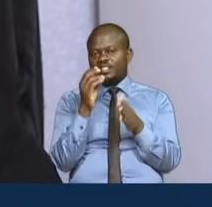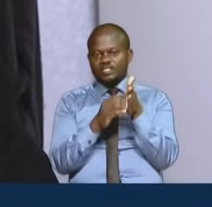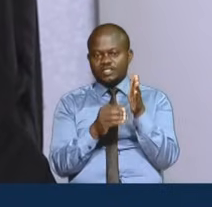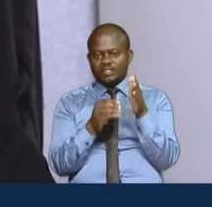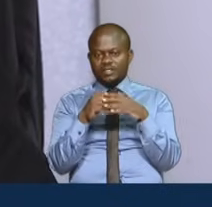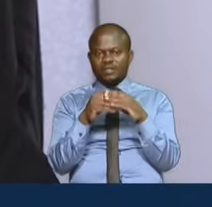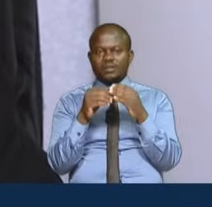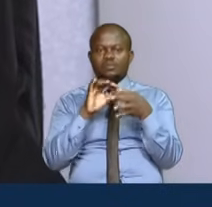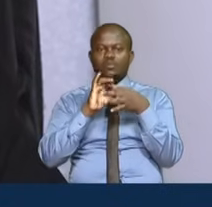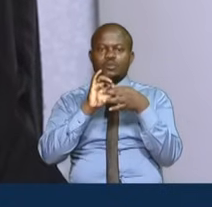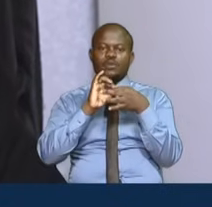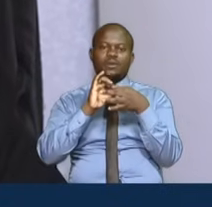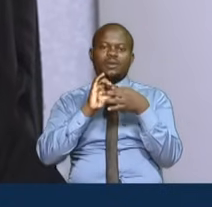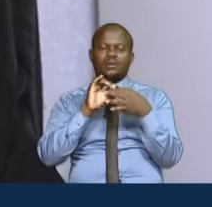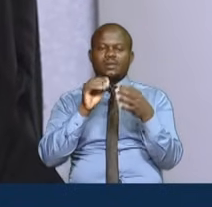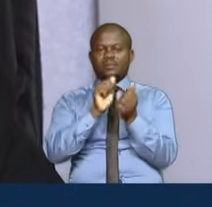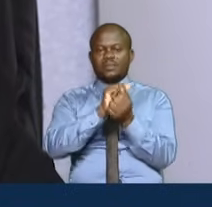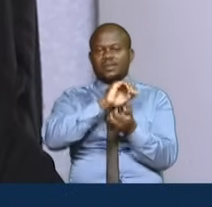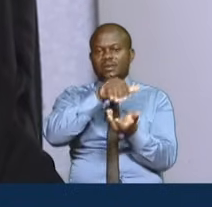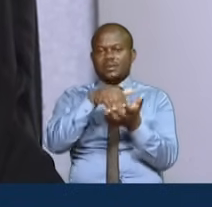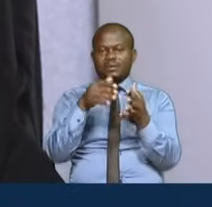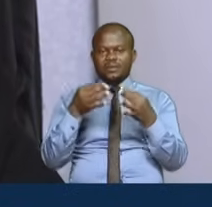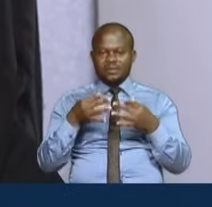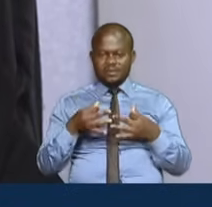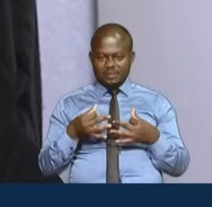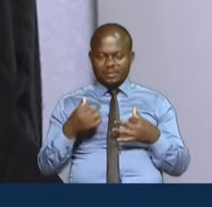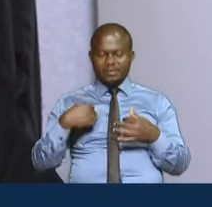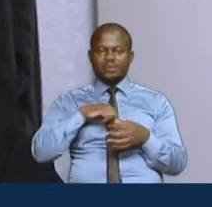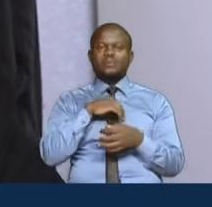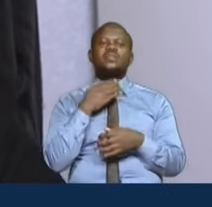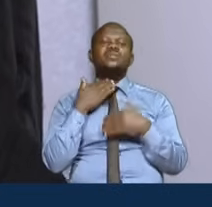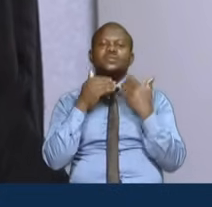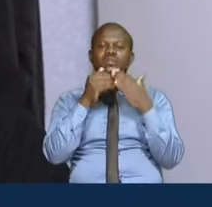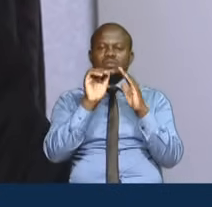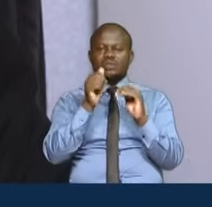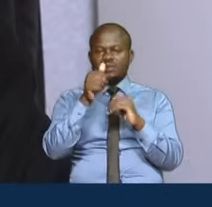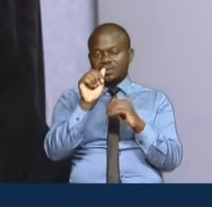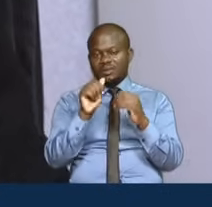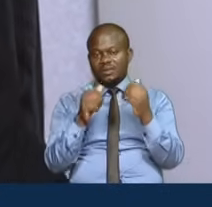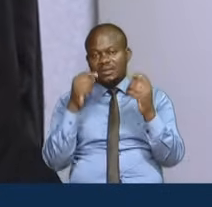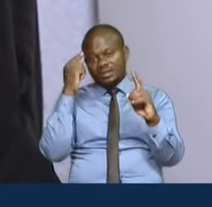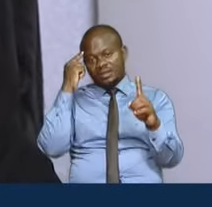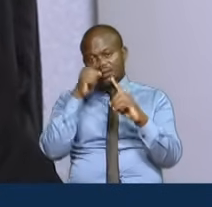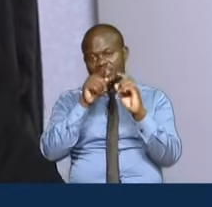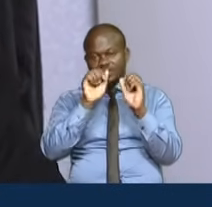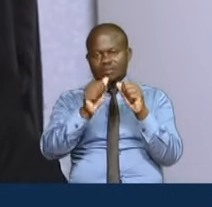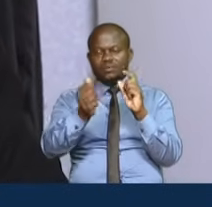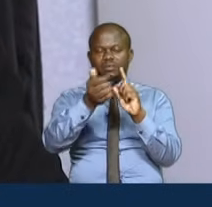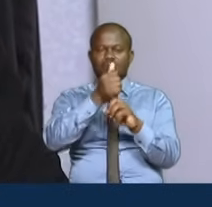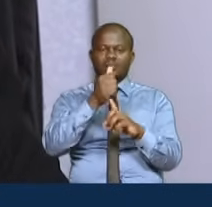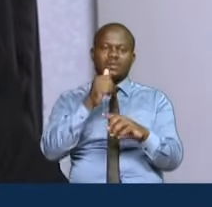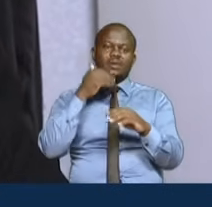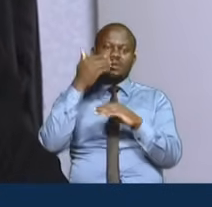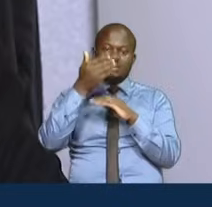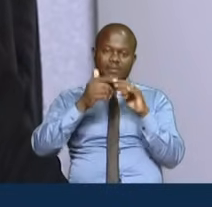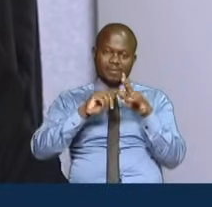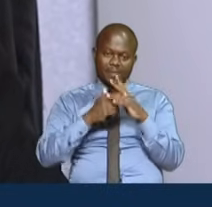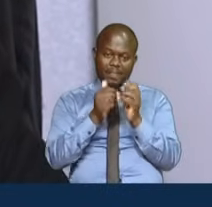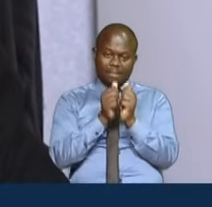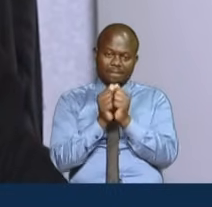mu mikoranire n'ibigo by'imari. Turifuza ko intego twazayigeraho, ubwo